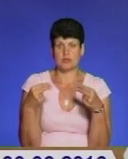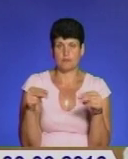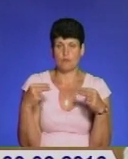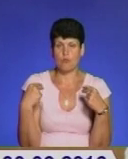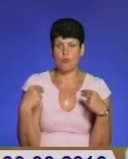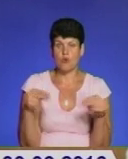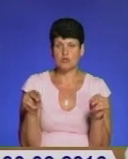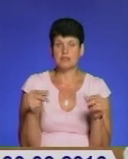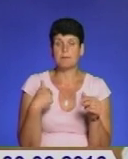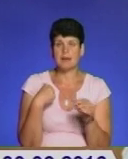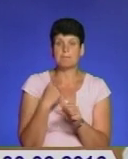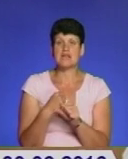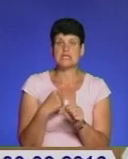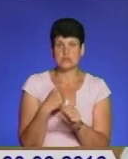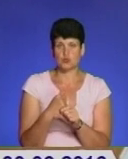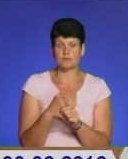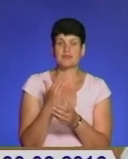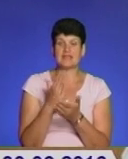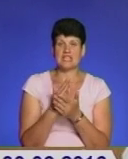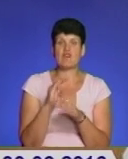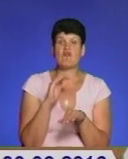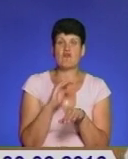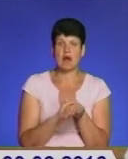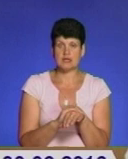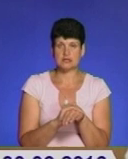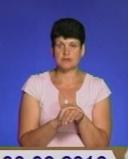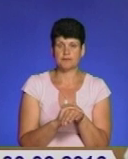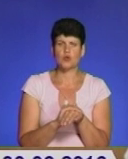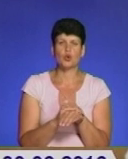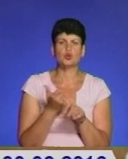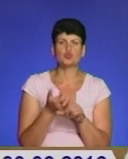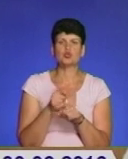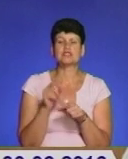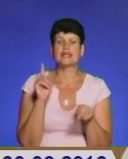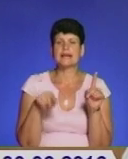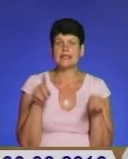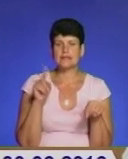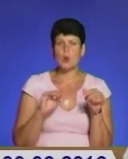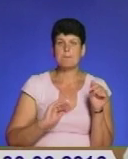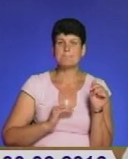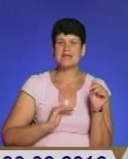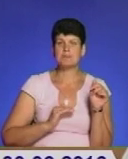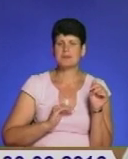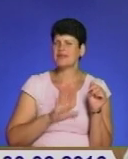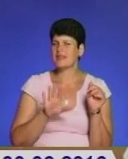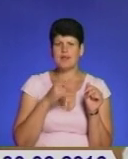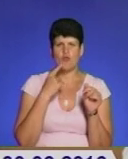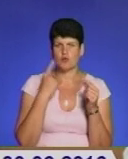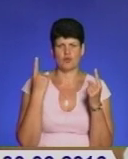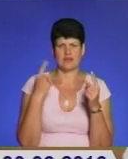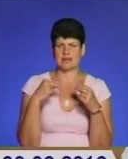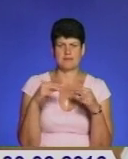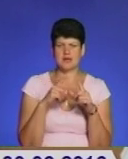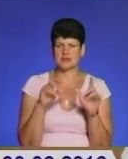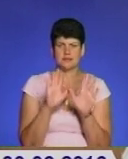працюємо. Є факти такі, що дуже рідко підприємці саме, я не кажу про великі торгові мережі, про